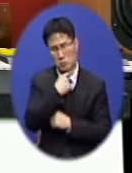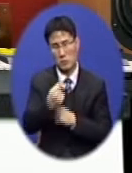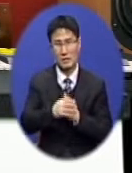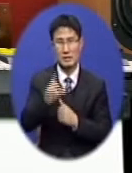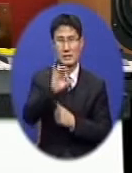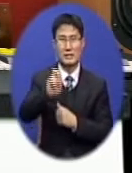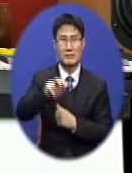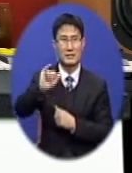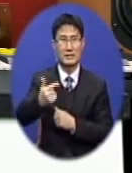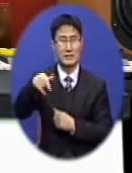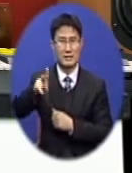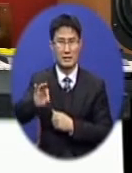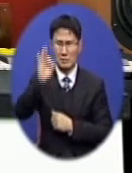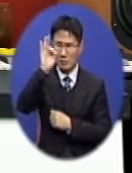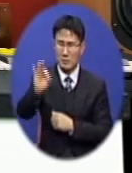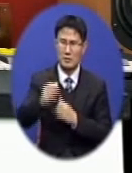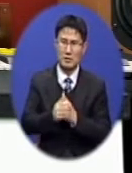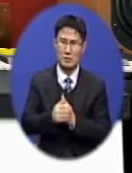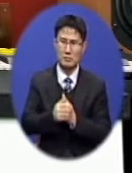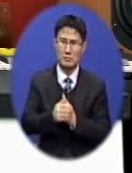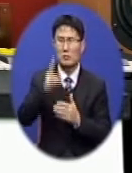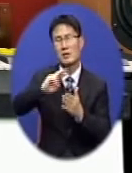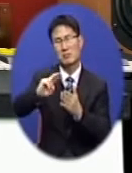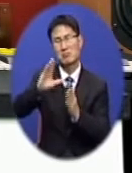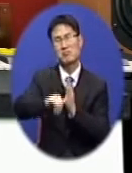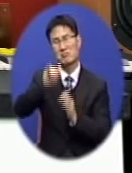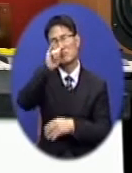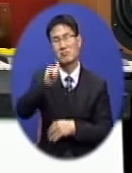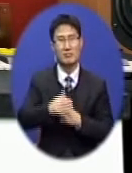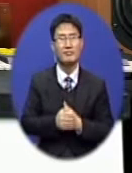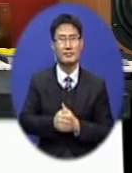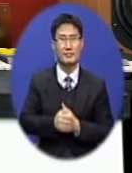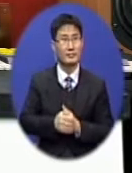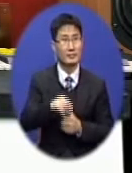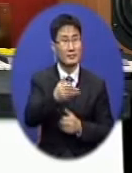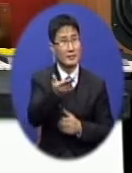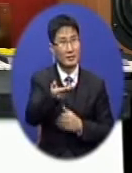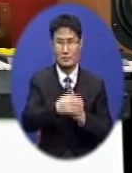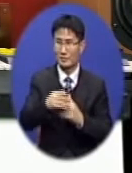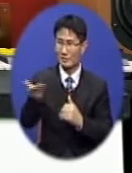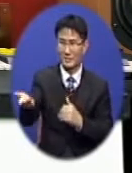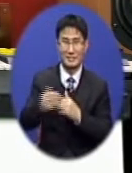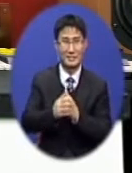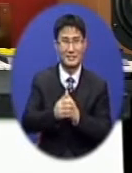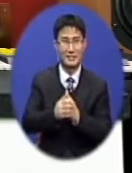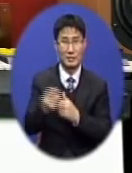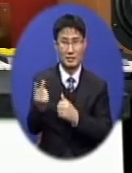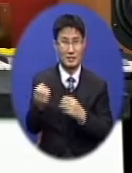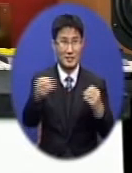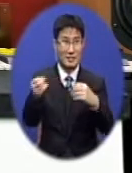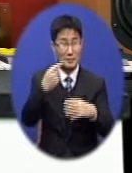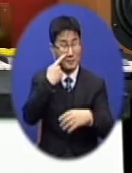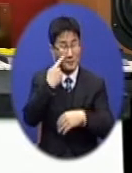임진강을 바라보면서, 예, 명절 때 되면, 예, 부르기도 한답니다. 그래요. 우리 아버님하고 김혜영 씨하고 대화 좀 많이 좀